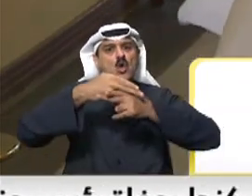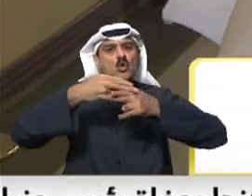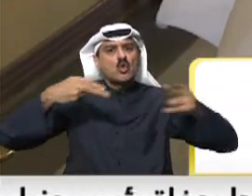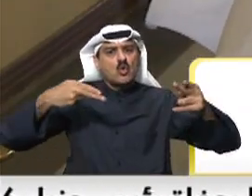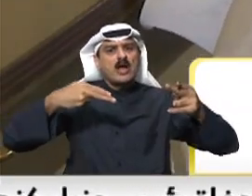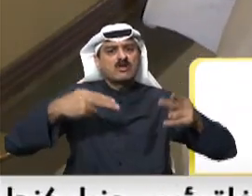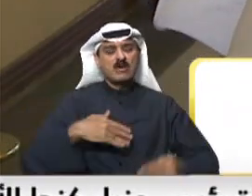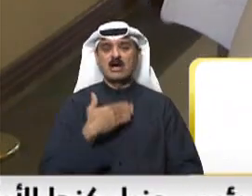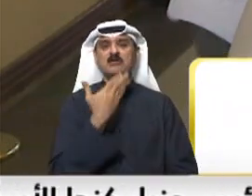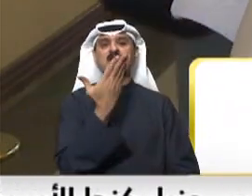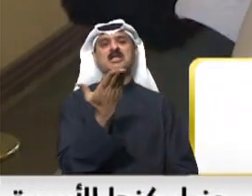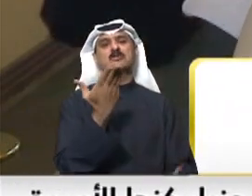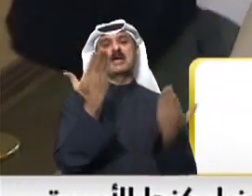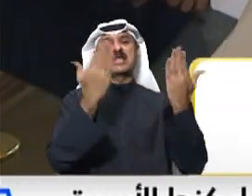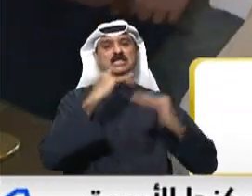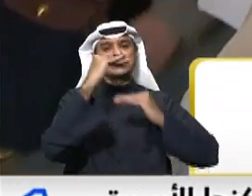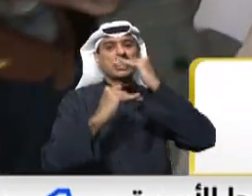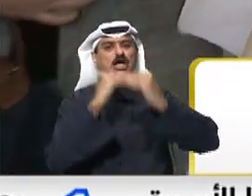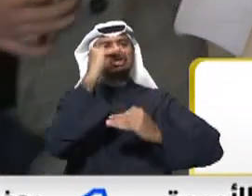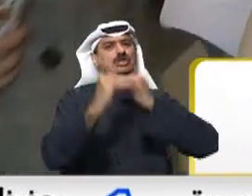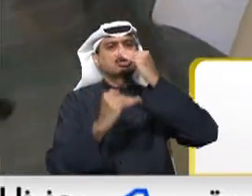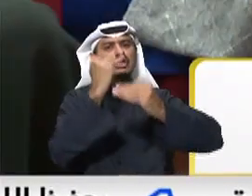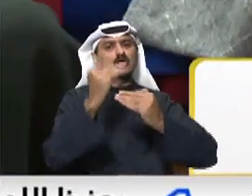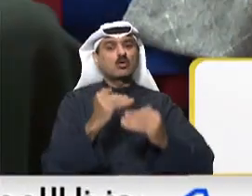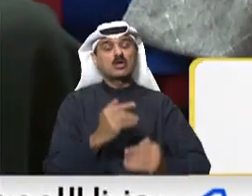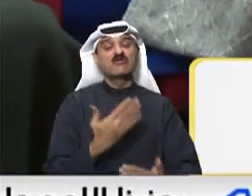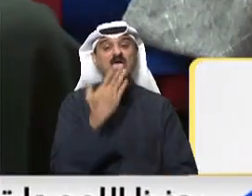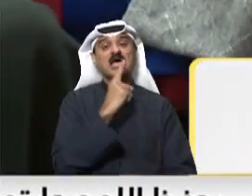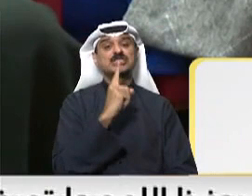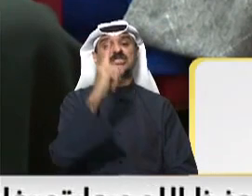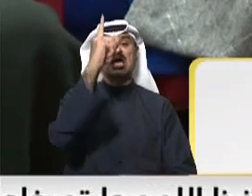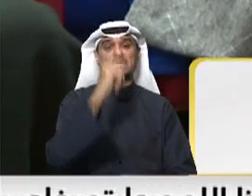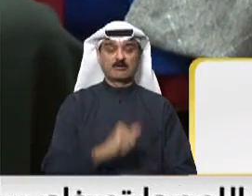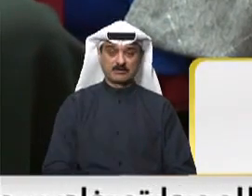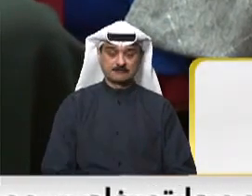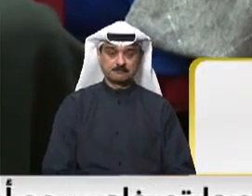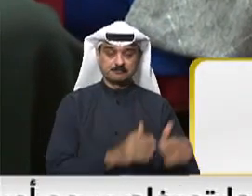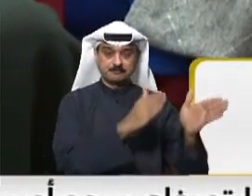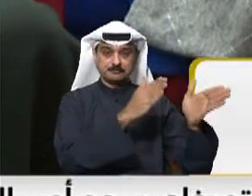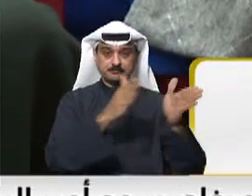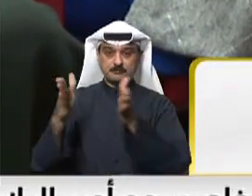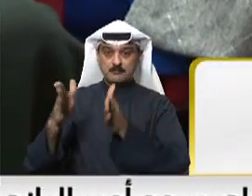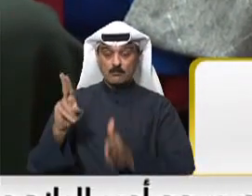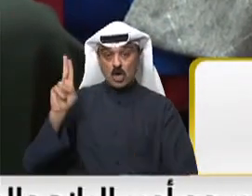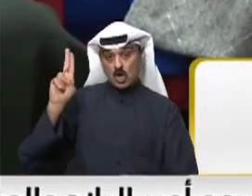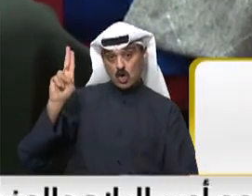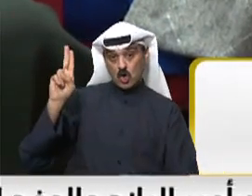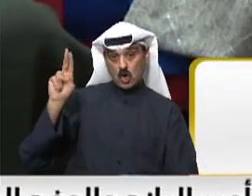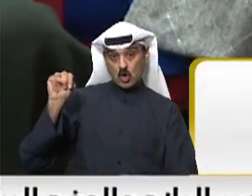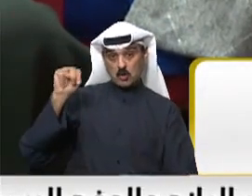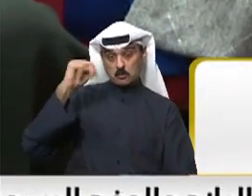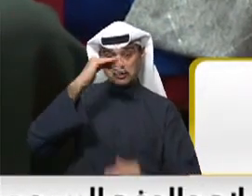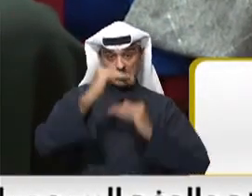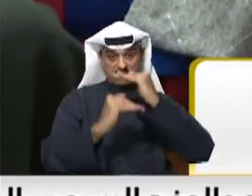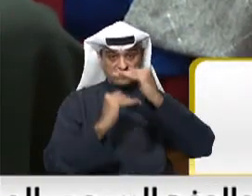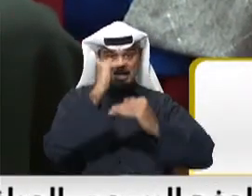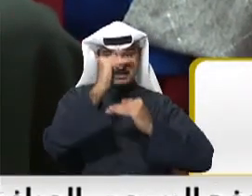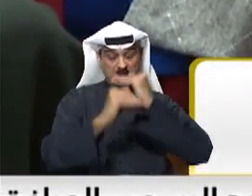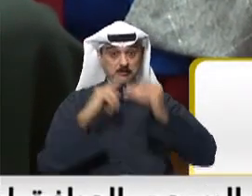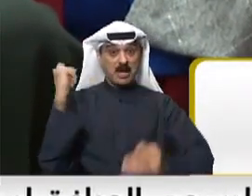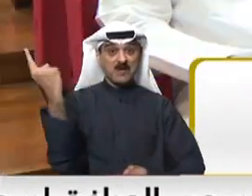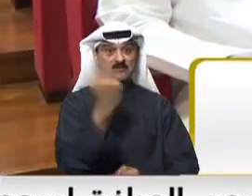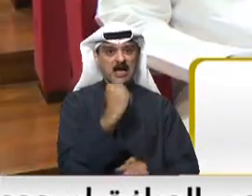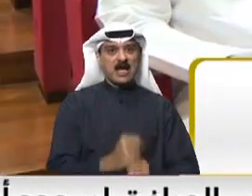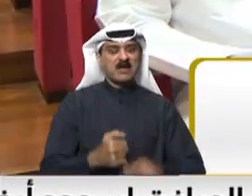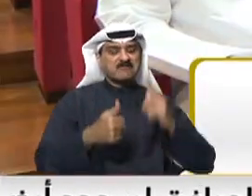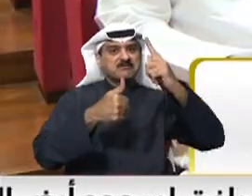نتطلع للتطور، نتطلع دائما أن إحنا نكون الأفضل. الأمم المتحدة الراعي العالمي والأمم للتنمية في العالم تضع